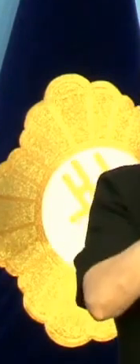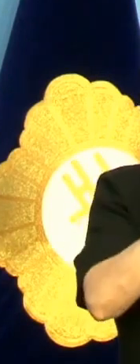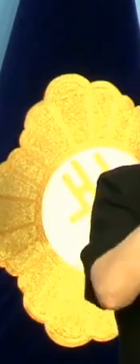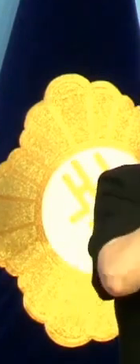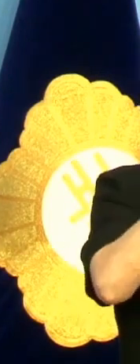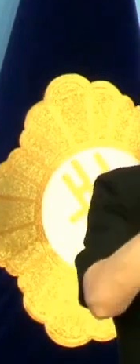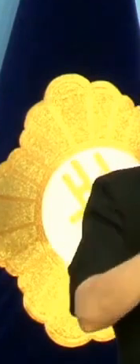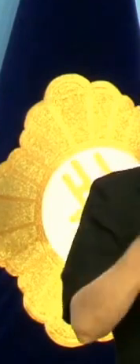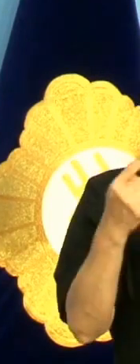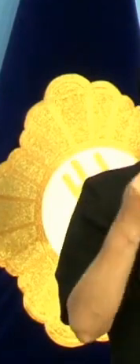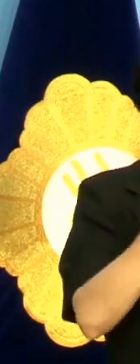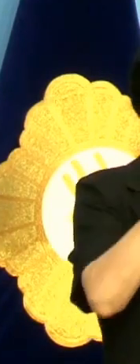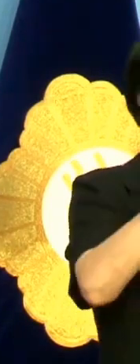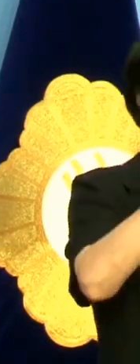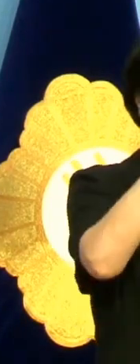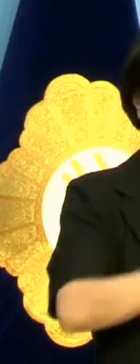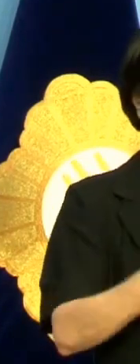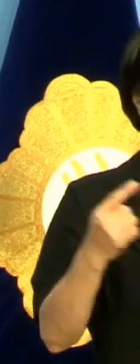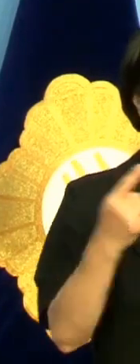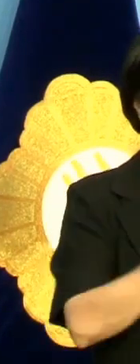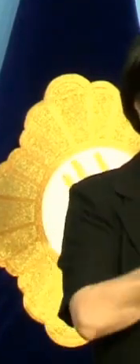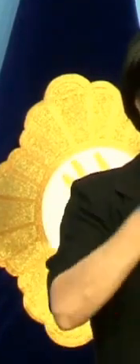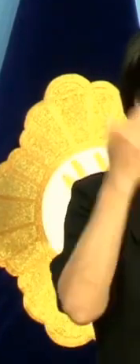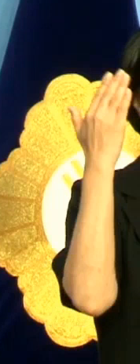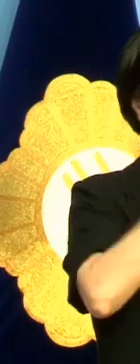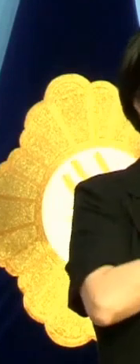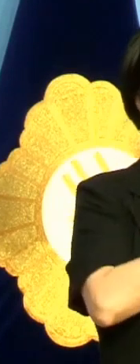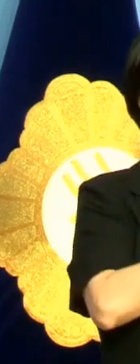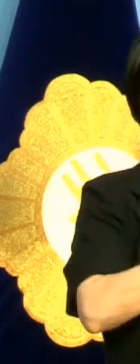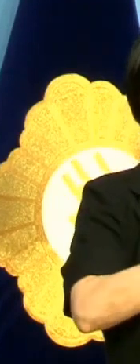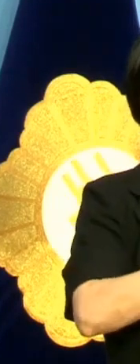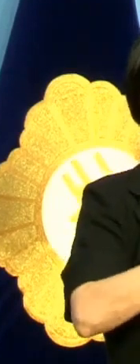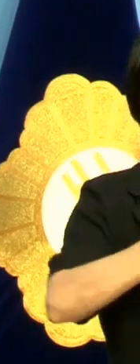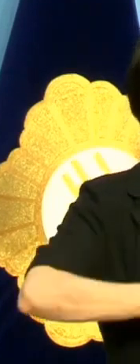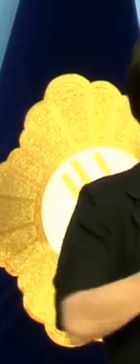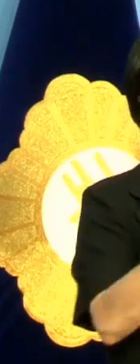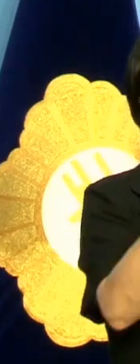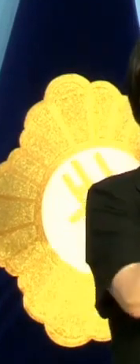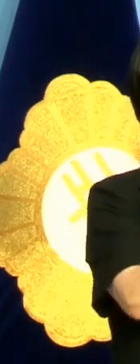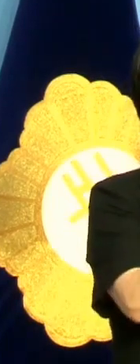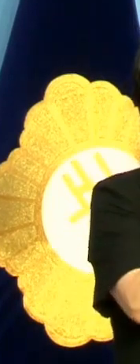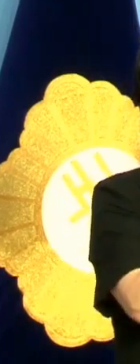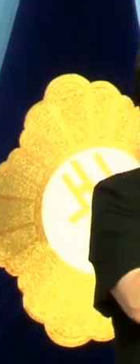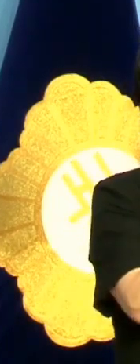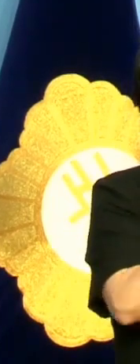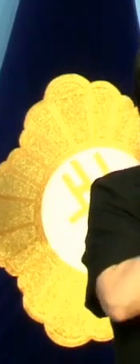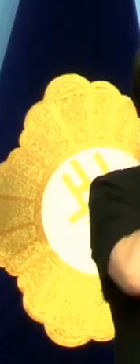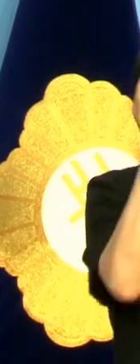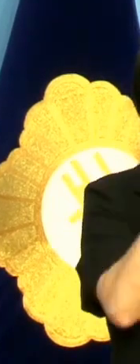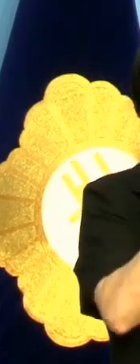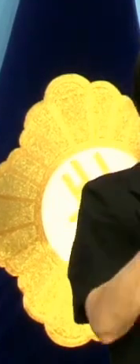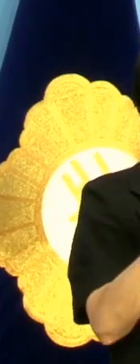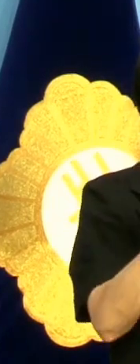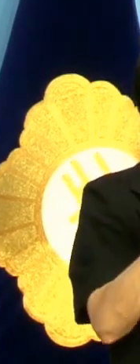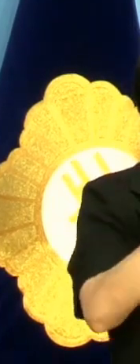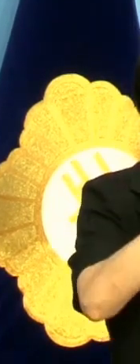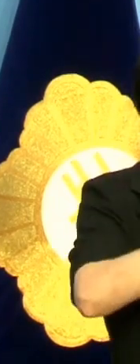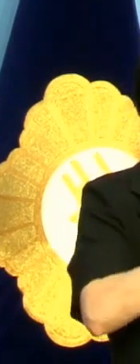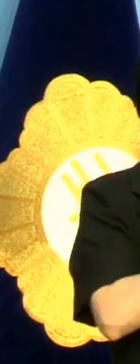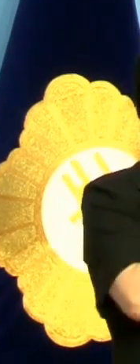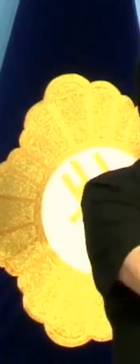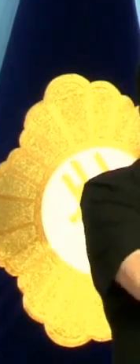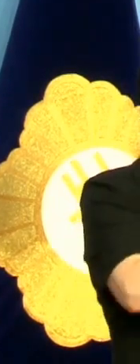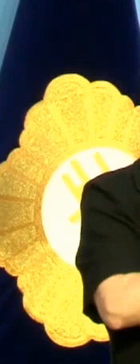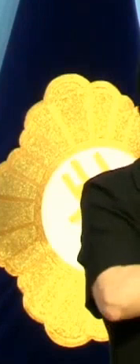변동 내역을 투명이 알 수 있게끔 하는 게 필요합니다 이를 위해서는 당선자에 안에서 후보자 시절